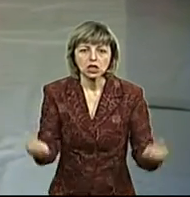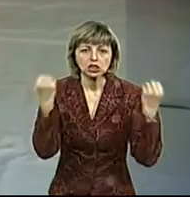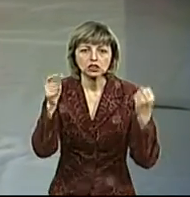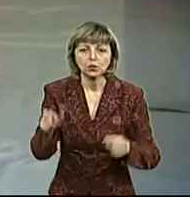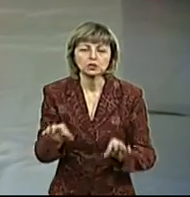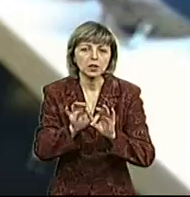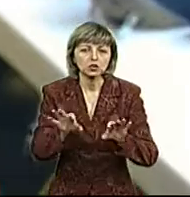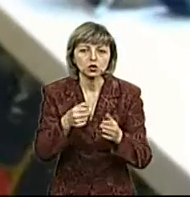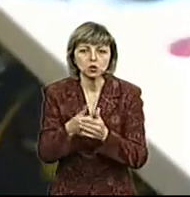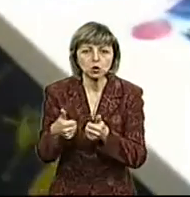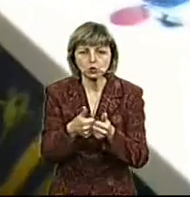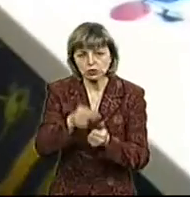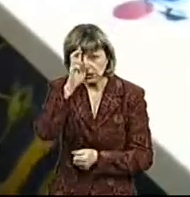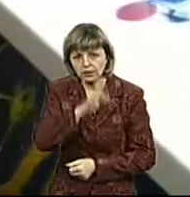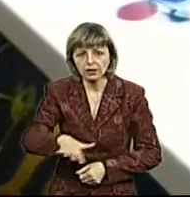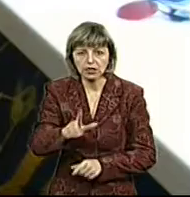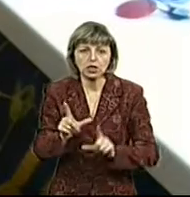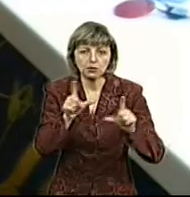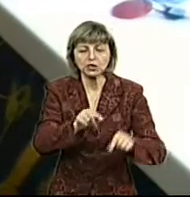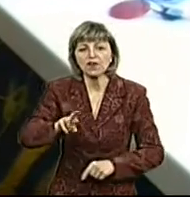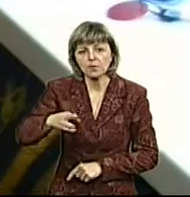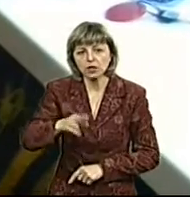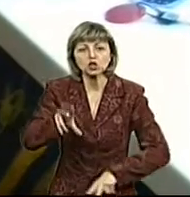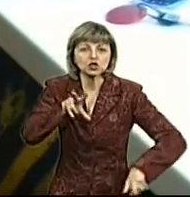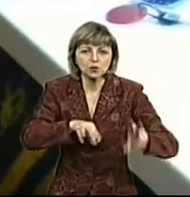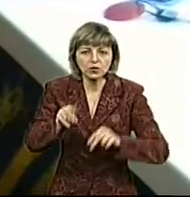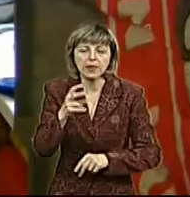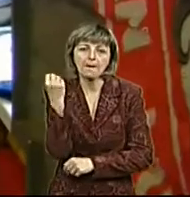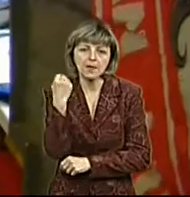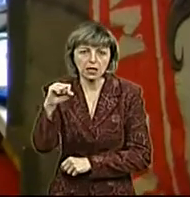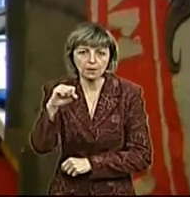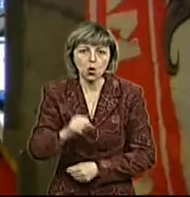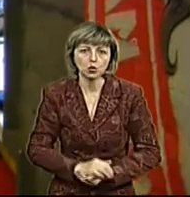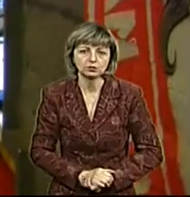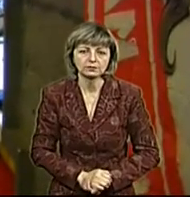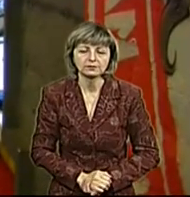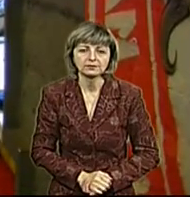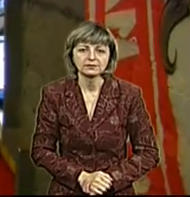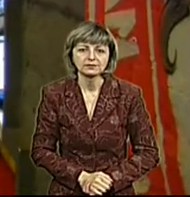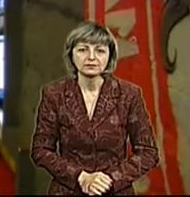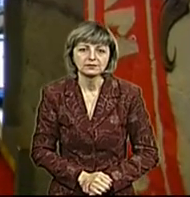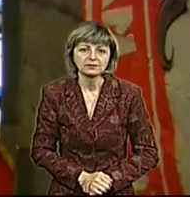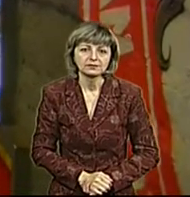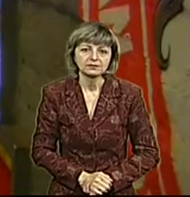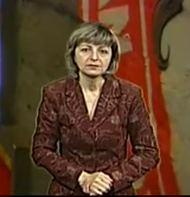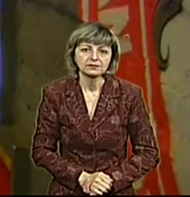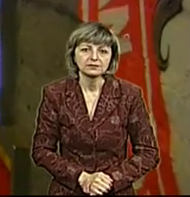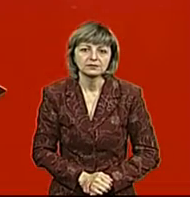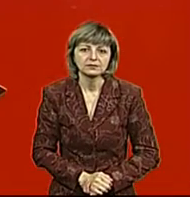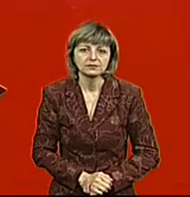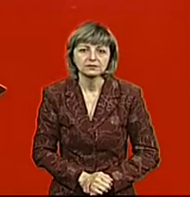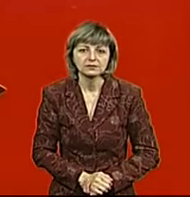Спортсмен розповів, до сусідньої країни вирушає у п'ятницю. Каже, сподівається на перемогу. Надія Панасюк, Віктор Легінковський. Новини на Суспільному.